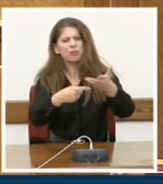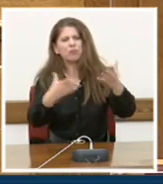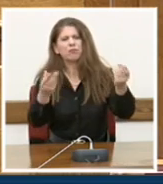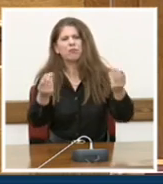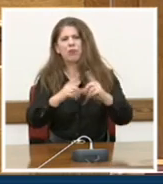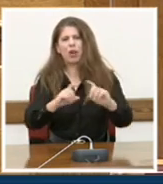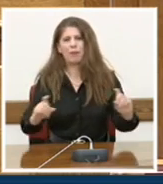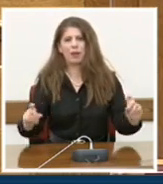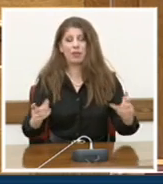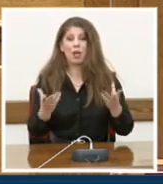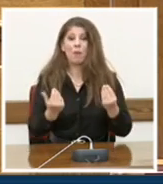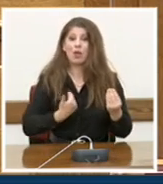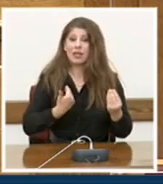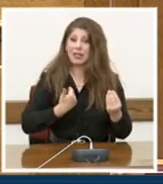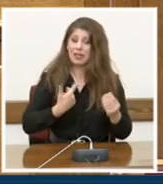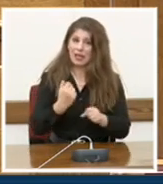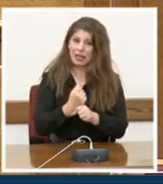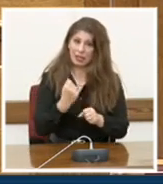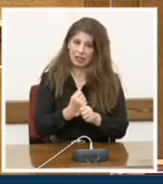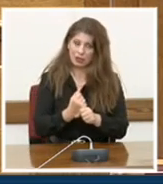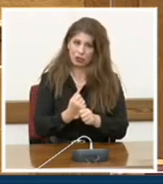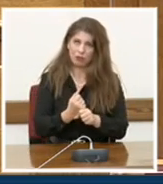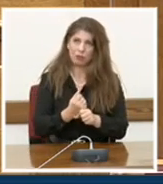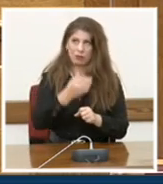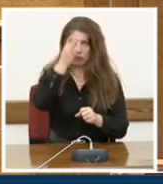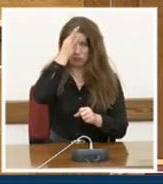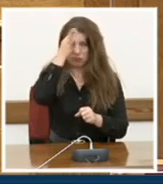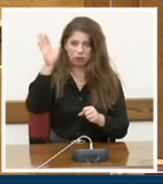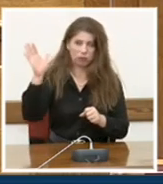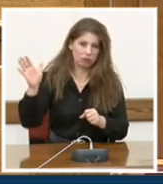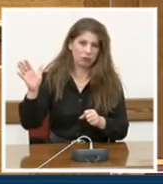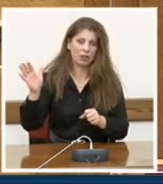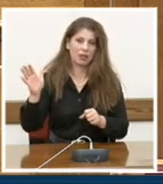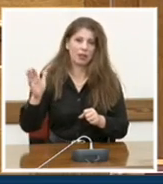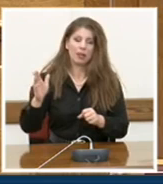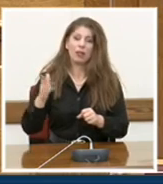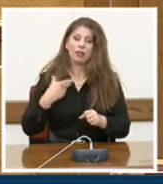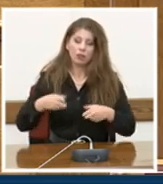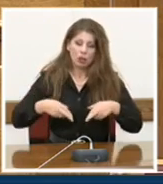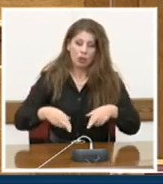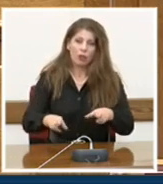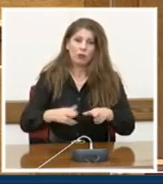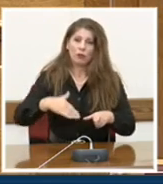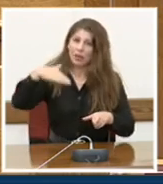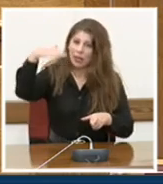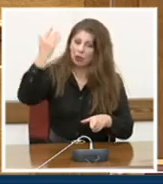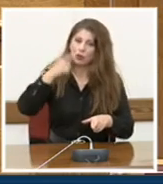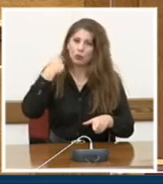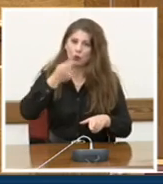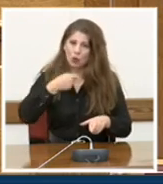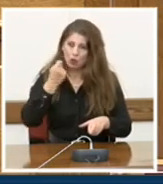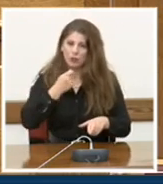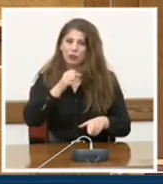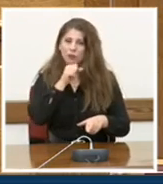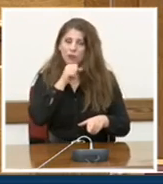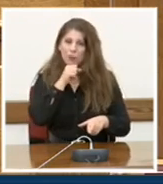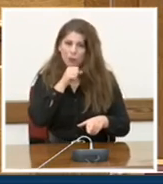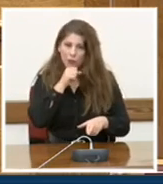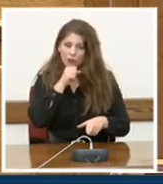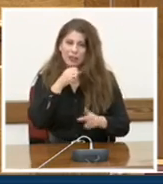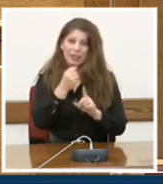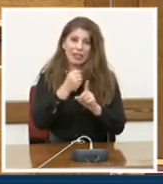νέοι εργαζόμενοι απήργησαν, βρέθηκαν στο δρόμο μαζί με τους μεγαλύτερους, τους γονείς τους, τους παππούδες τους, διεκδικώντας